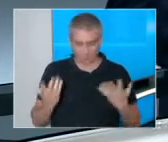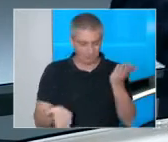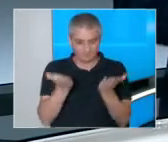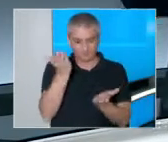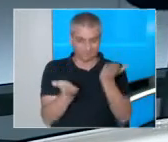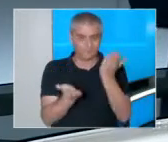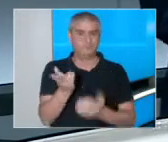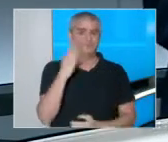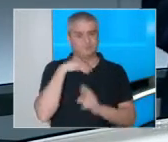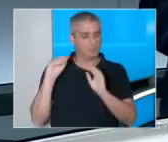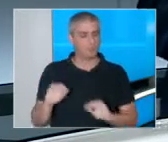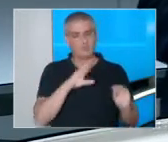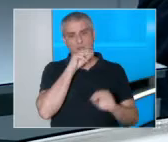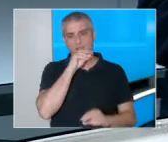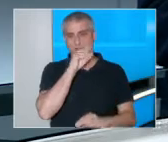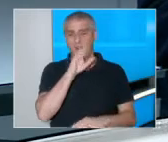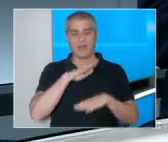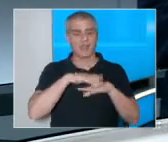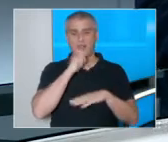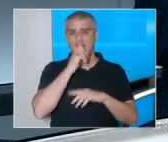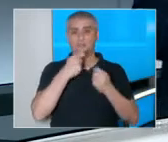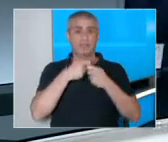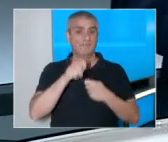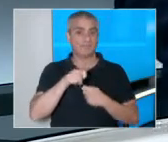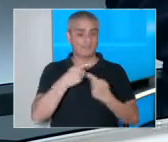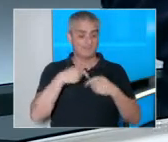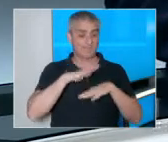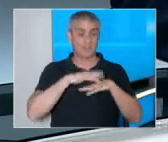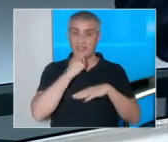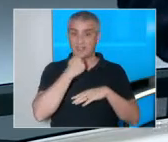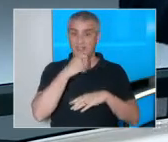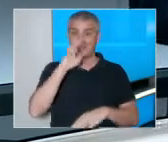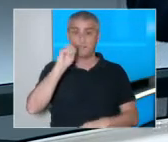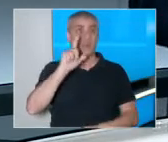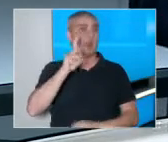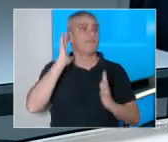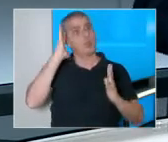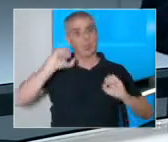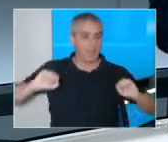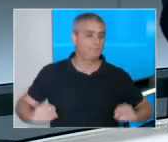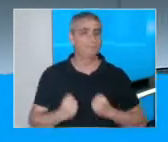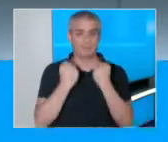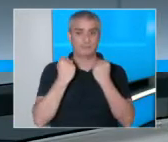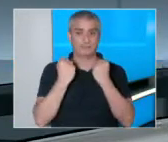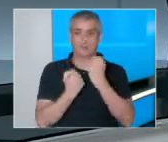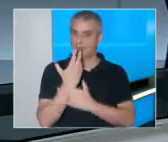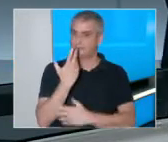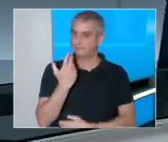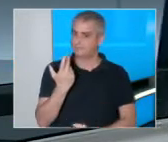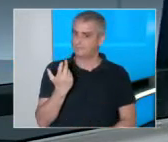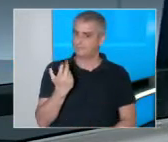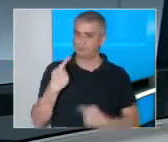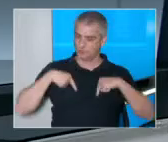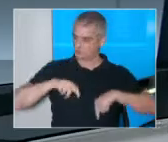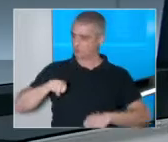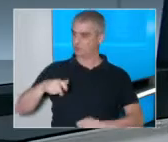כן. בוא נעבור קצת לדבר על האתיקה של חברי הכנסת, ועדת האתיקה שמיקי לוי כל כך מתאמץ להקים, אתה יודע מה האבסורד